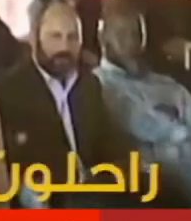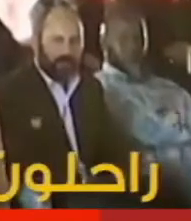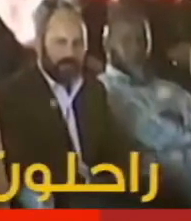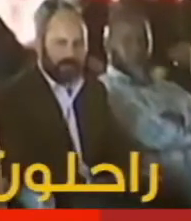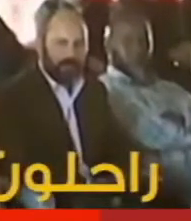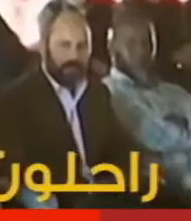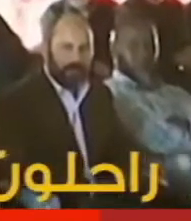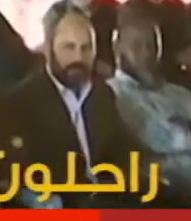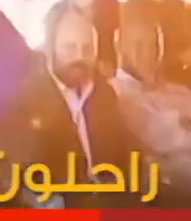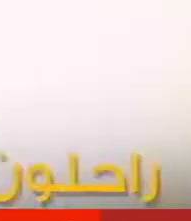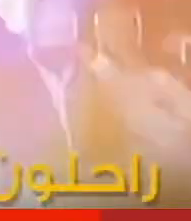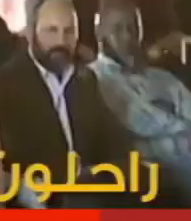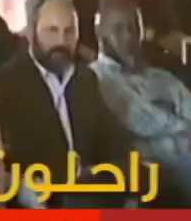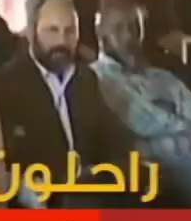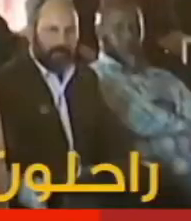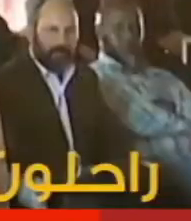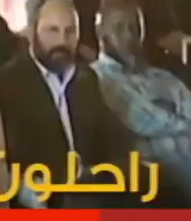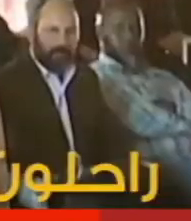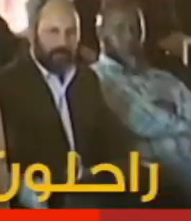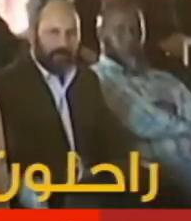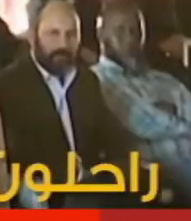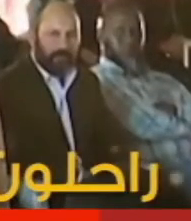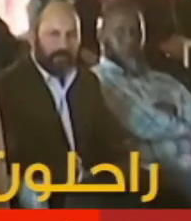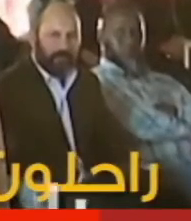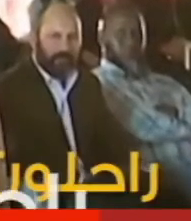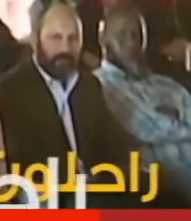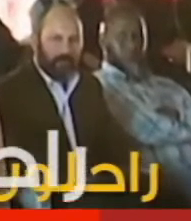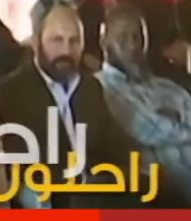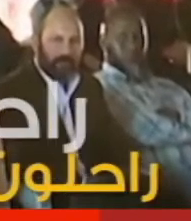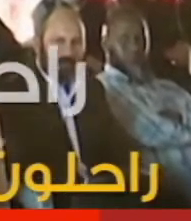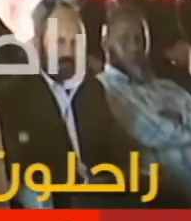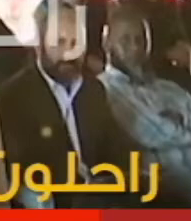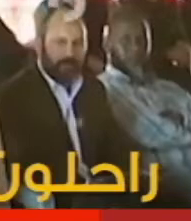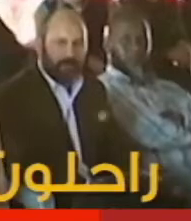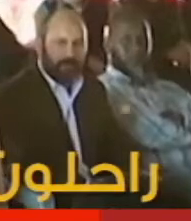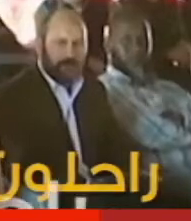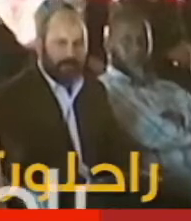وما بدلوا تبديلا وما بدلوا تبديلا.